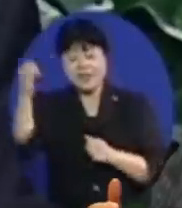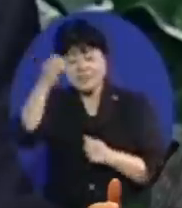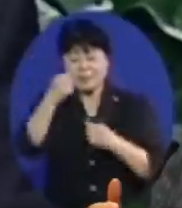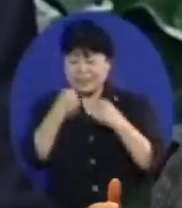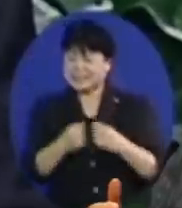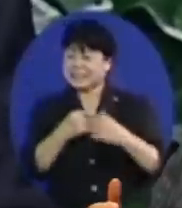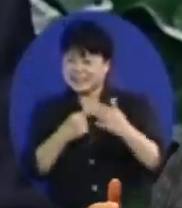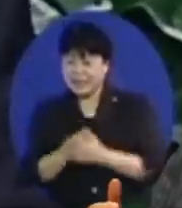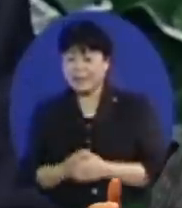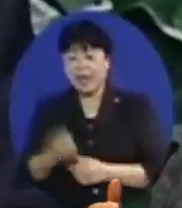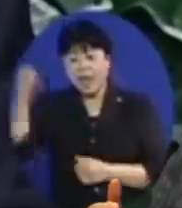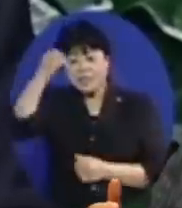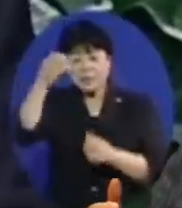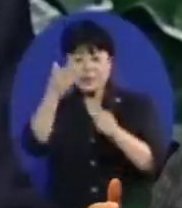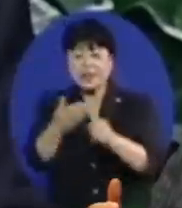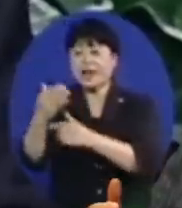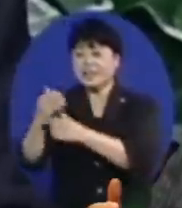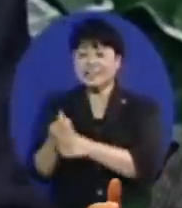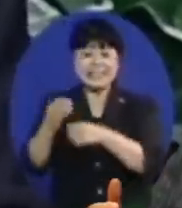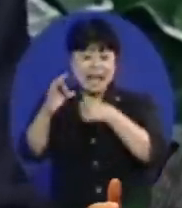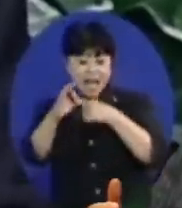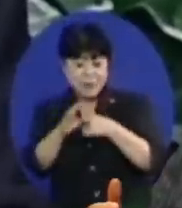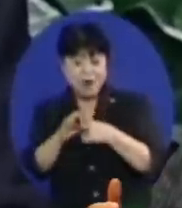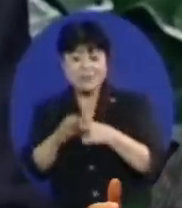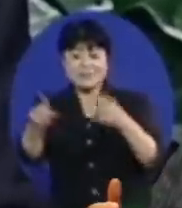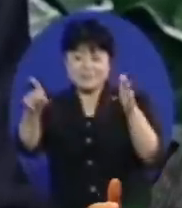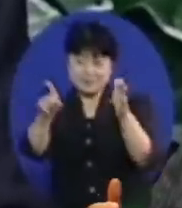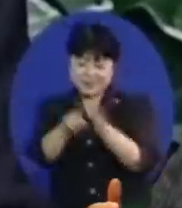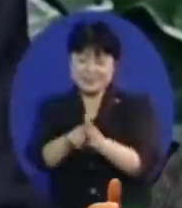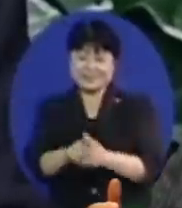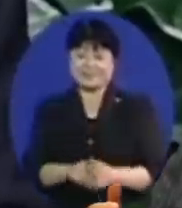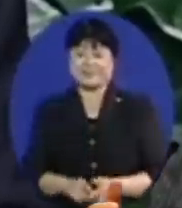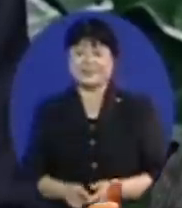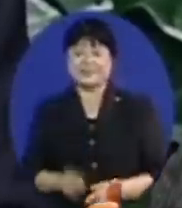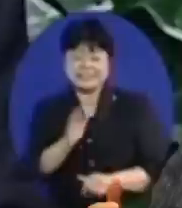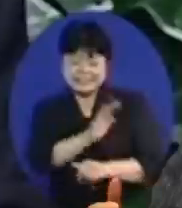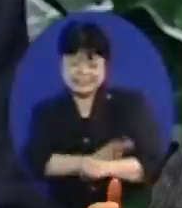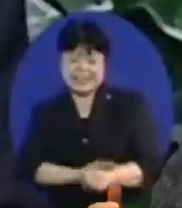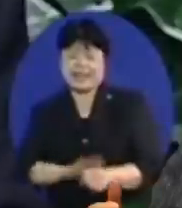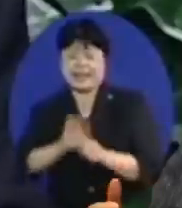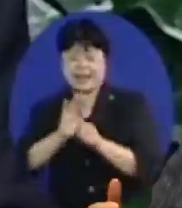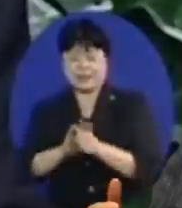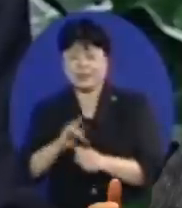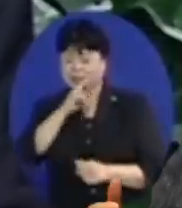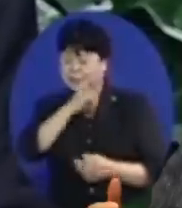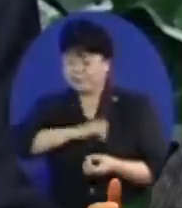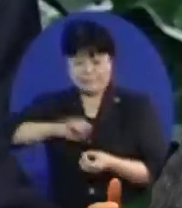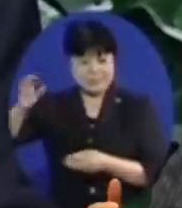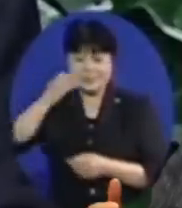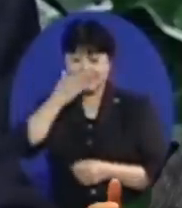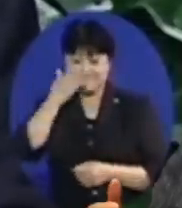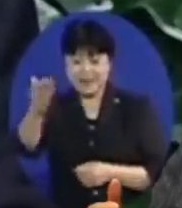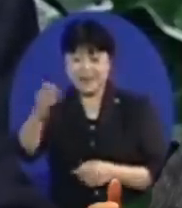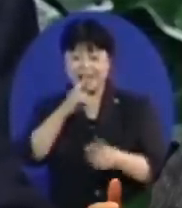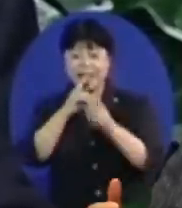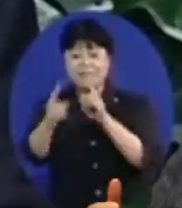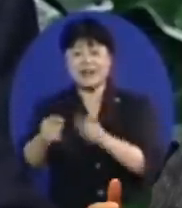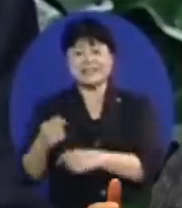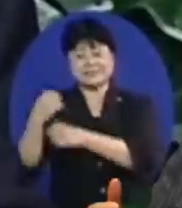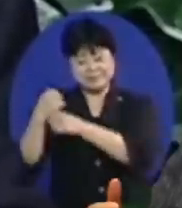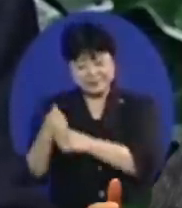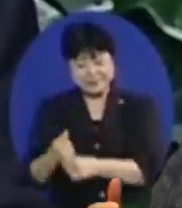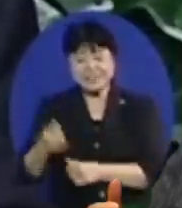계심으로 성령께 의지하면 여러분 믿음을 견지하고 의심을 물리칠 수 있는 것입니다. 말씀에